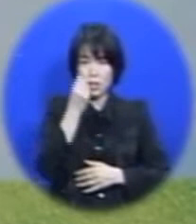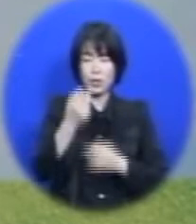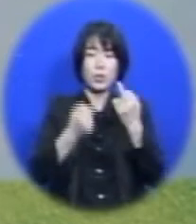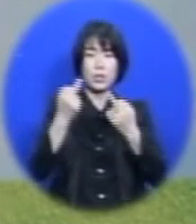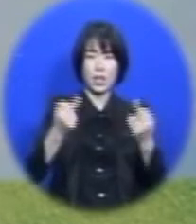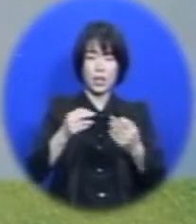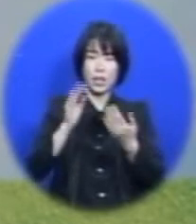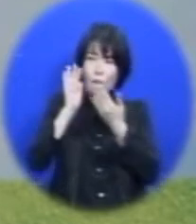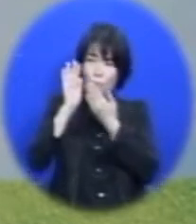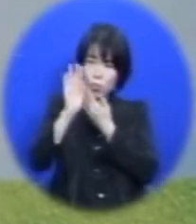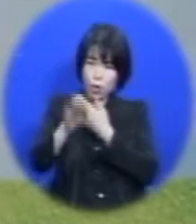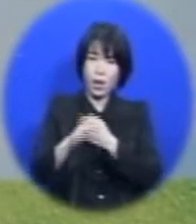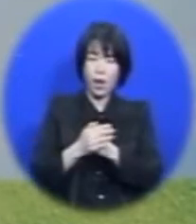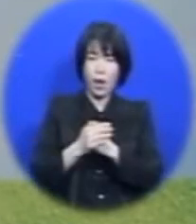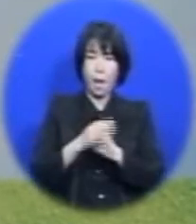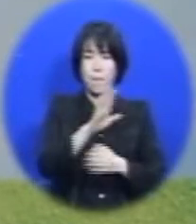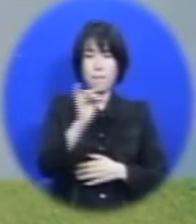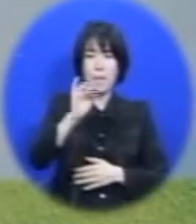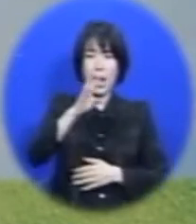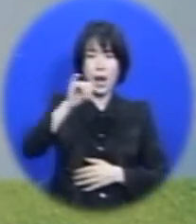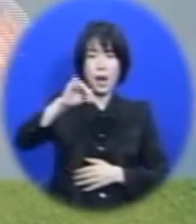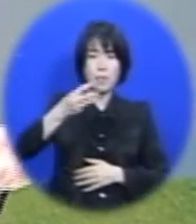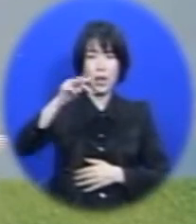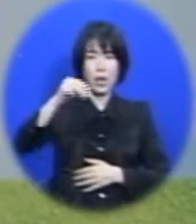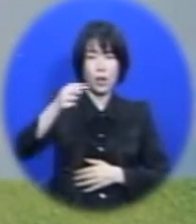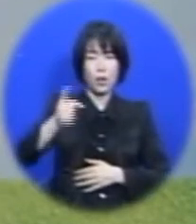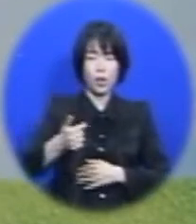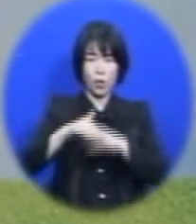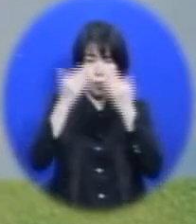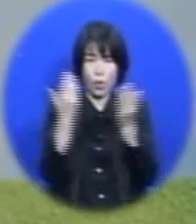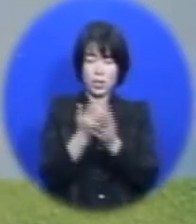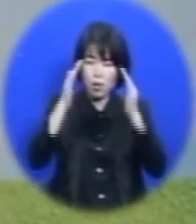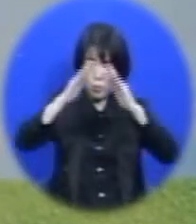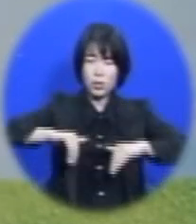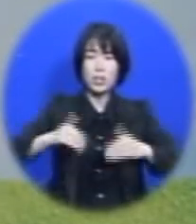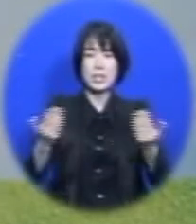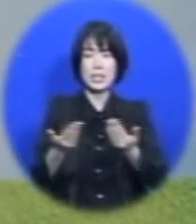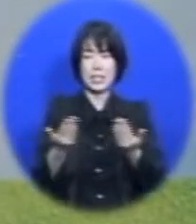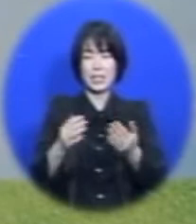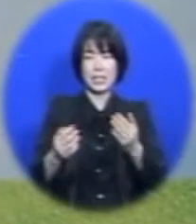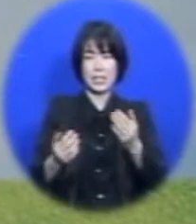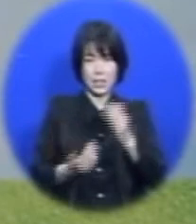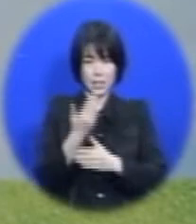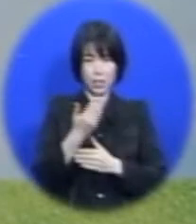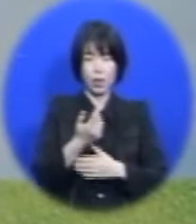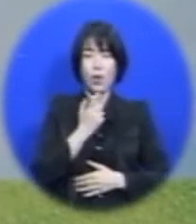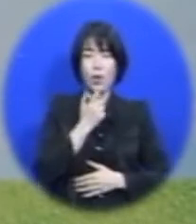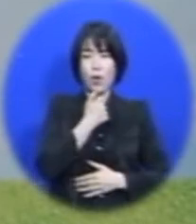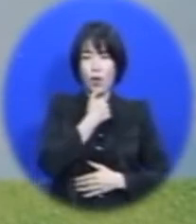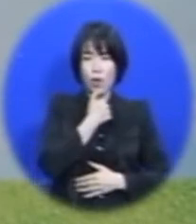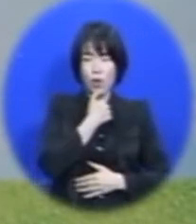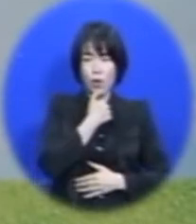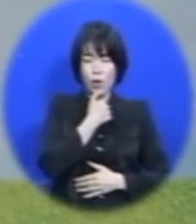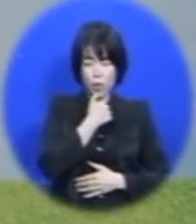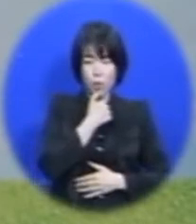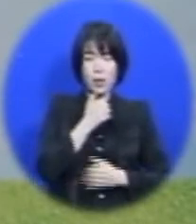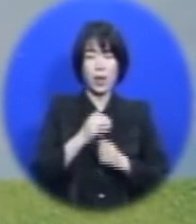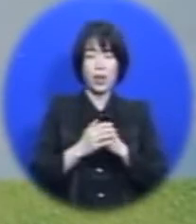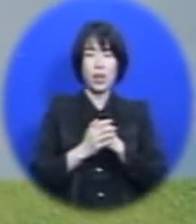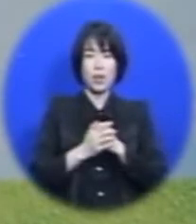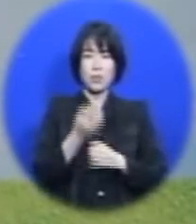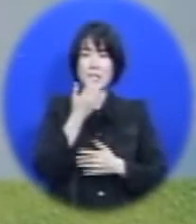나중에 바벨론에 완전히 무너지는 일이 생깁니다. 로마 제국이 예루살렘 성을 돌 하나